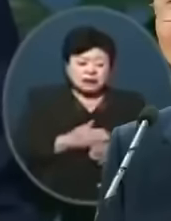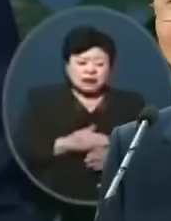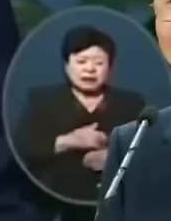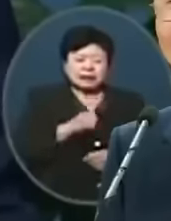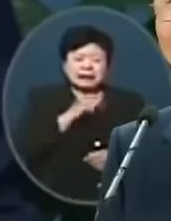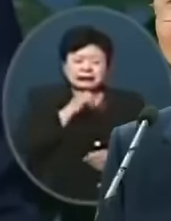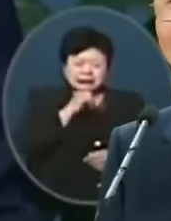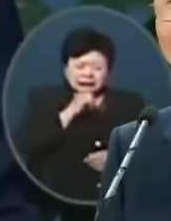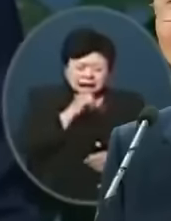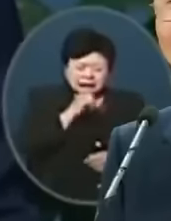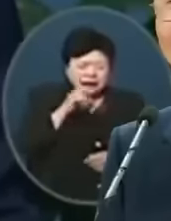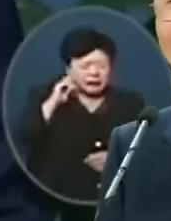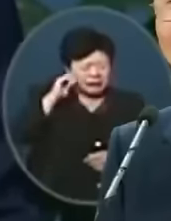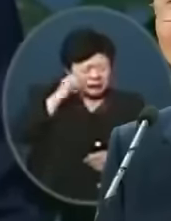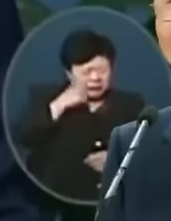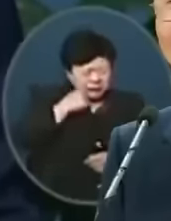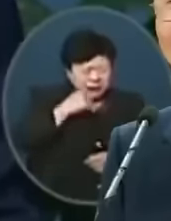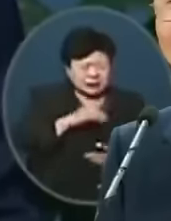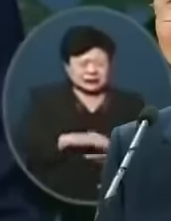산다, 어렵다,